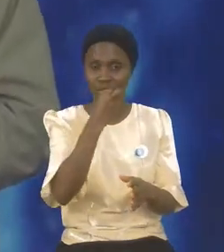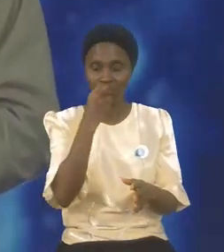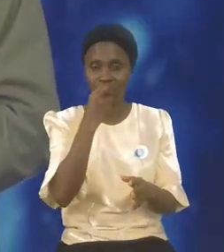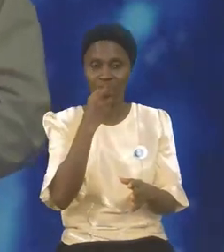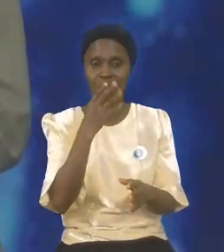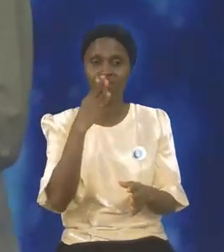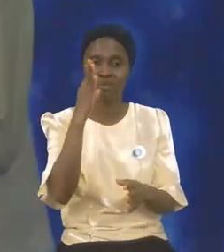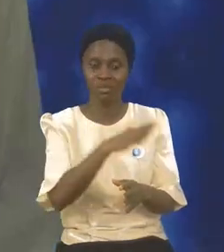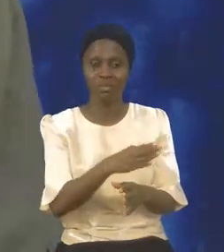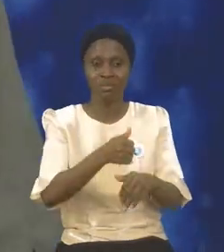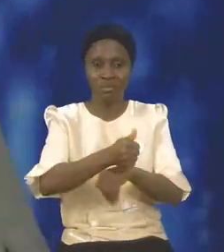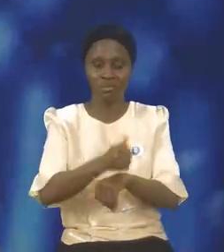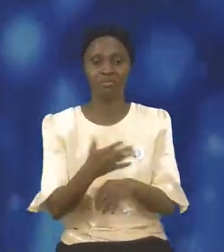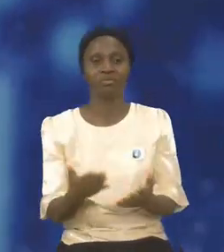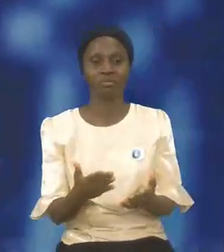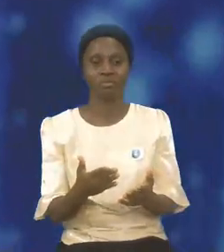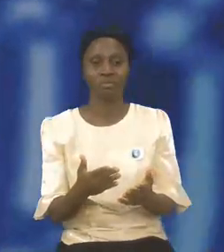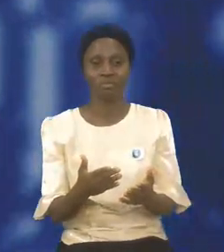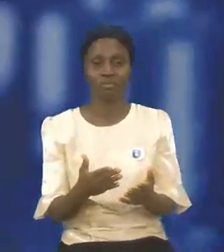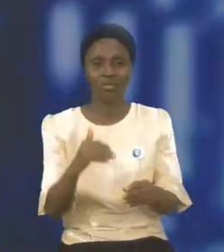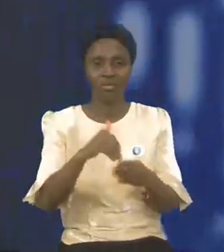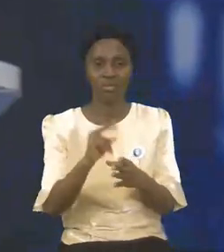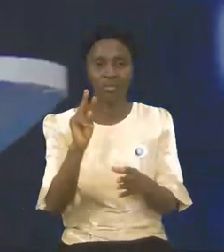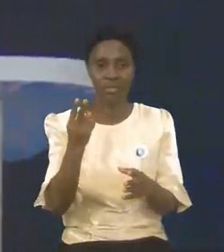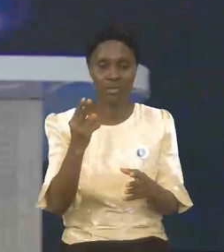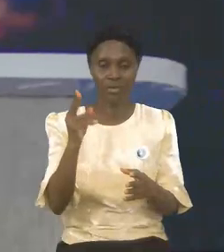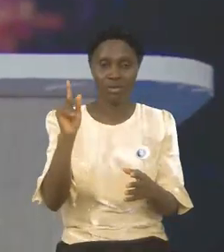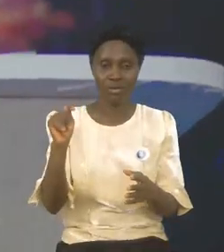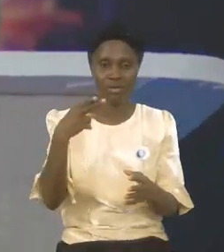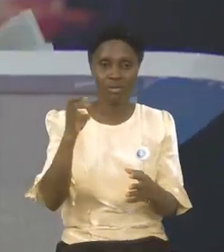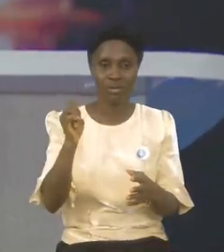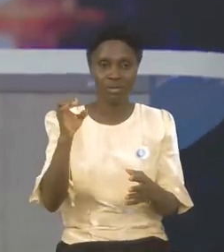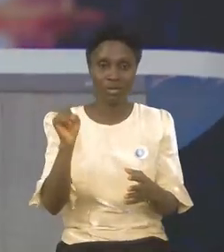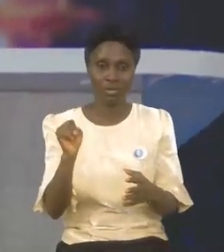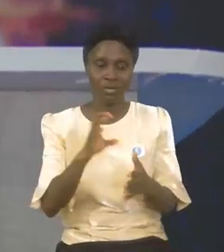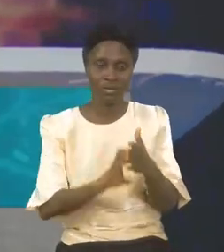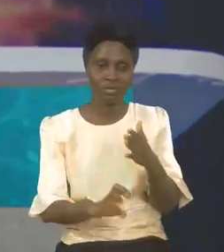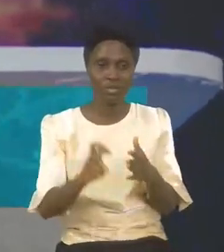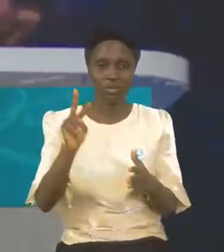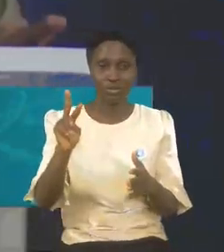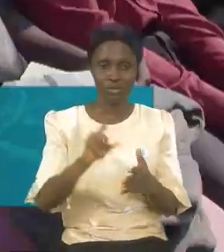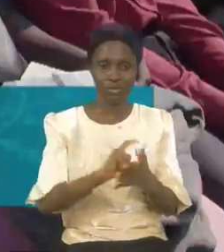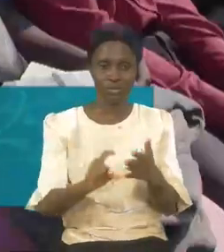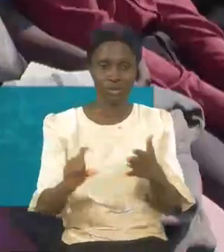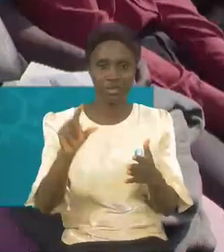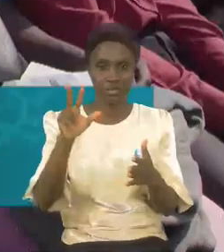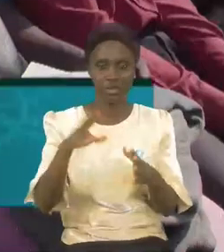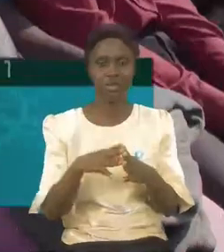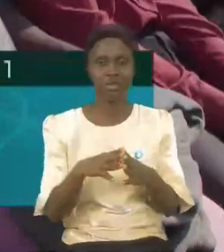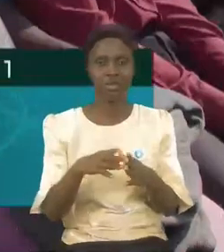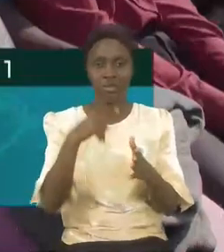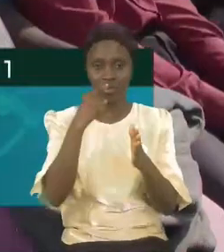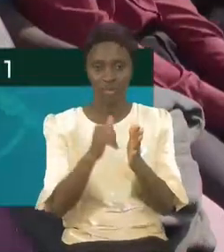avec arrogance. Il va proférer des blasphèmes. C'est ce qui sortira de la bouche de